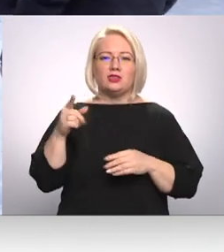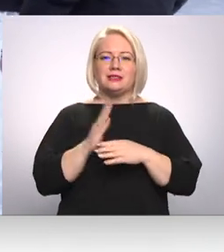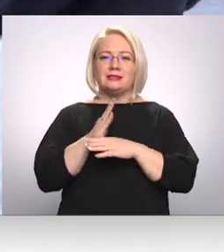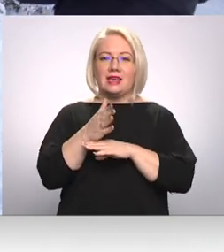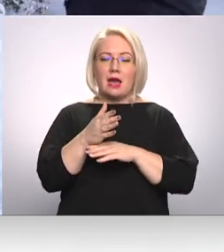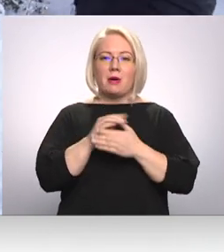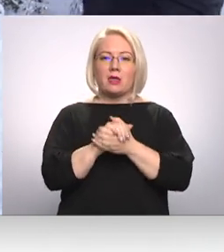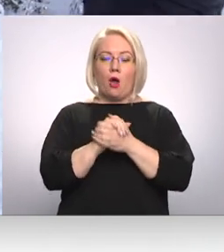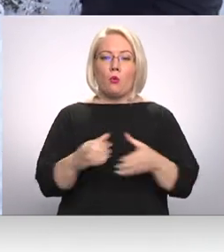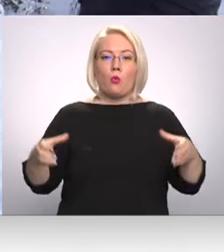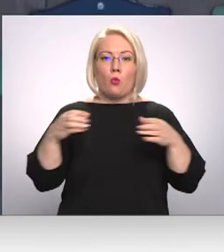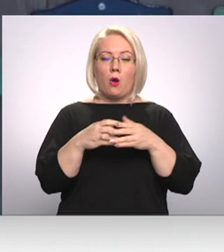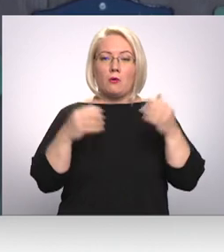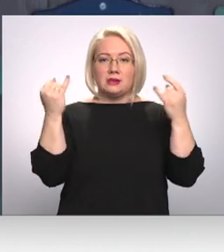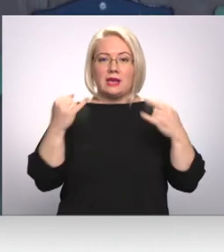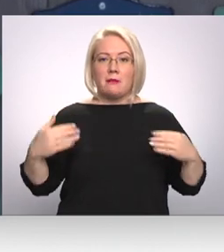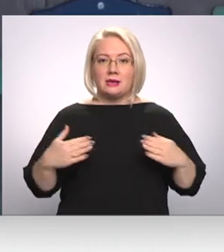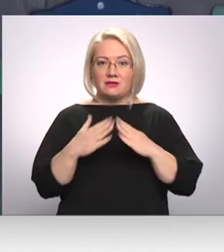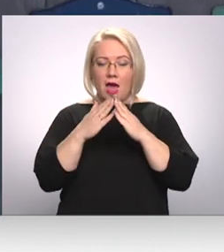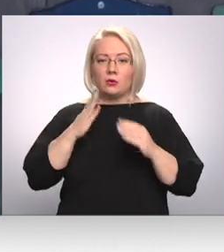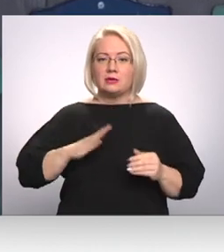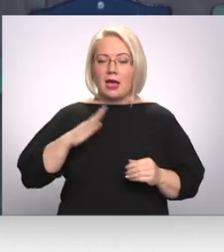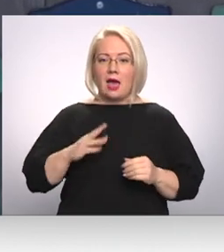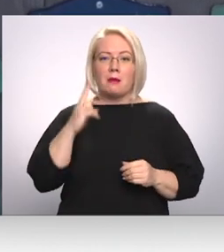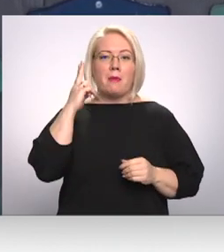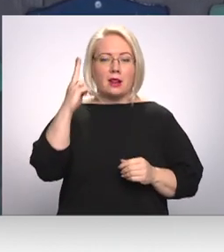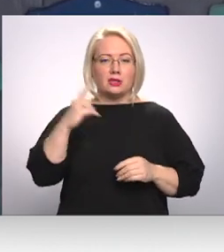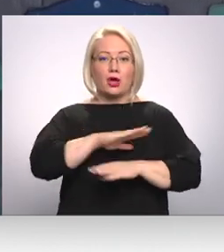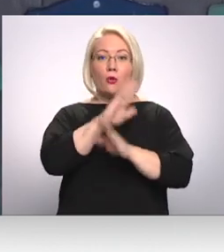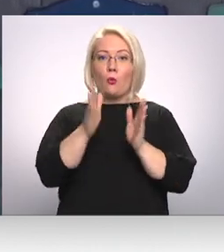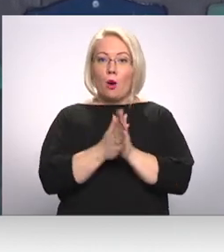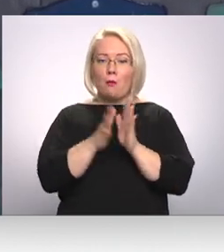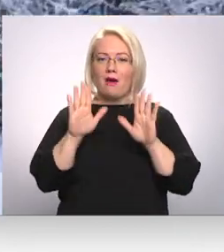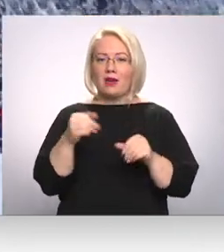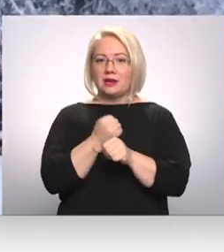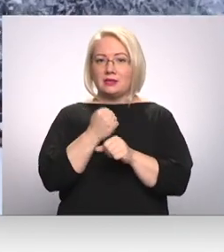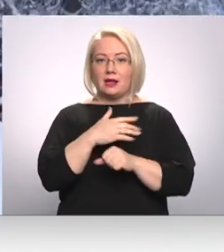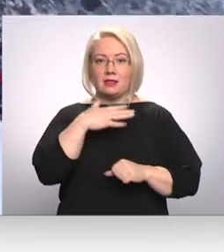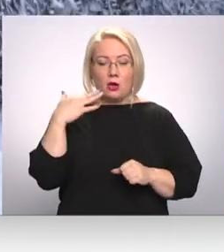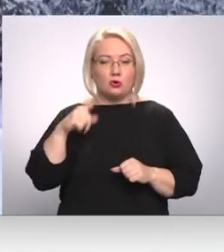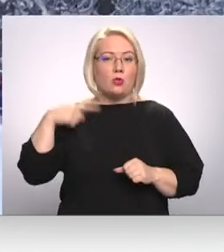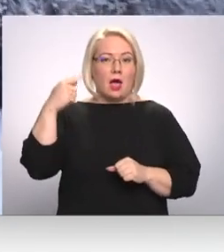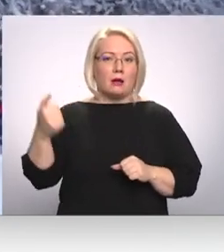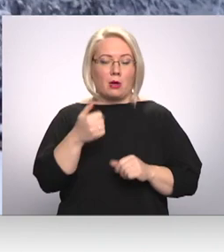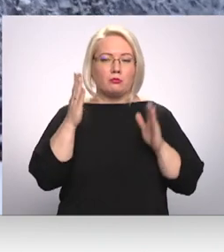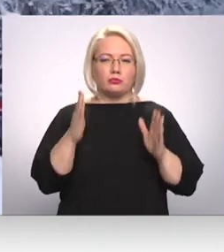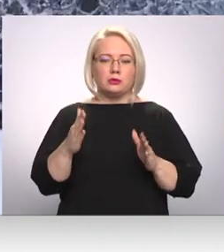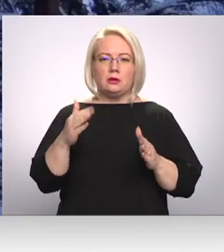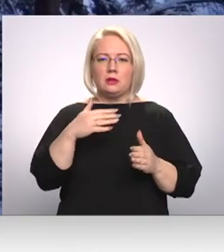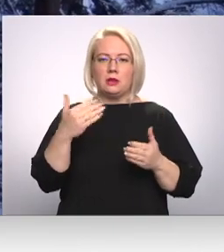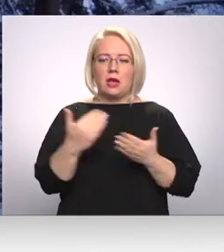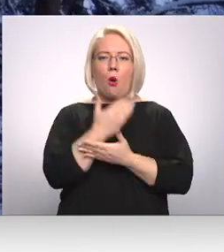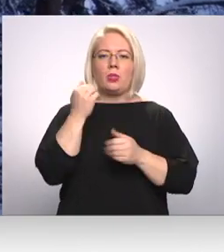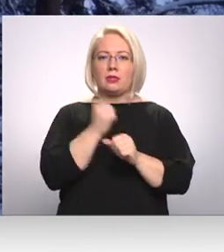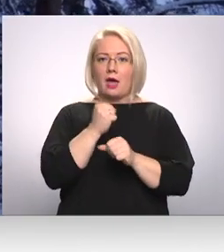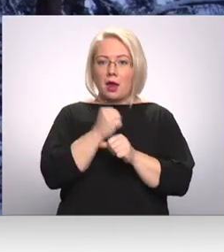šo Ziemassvētkus sagaida ar pārliecību, ka kopā var daudz. Un jaunajā gadā jau plāno nākamo kopīgi paveicamo darbu. Draugu kopa